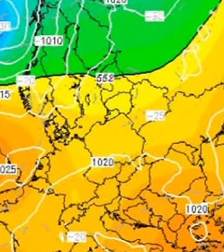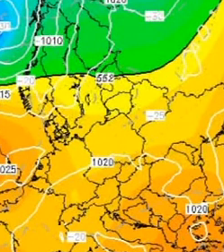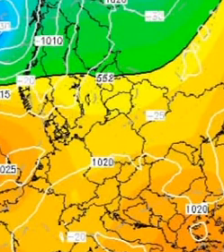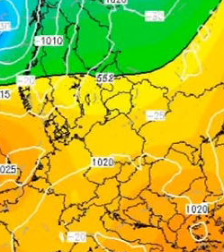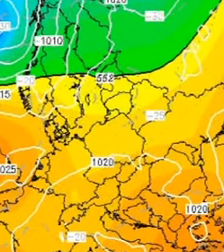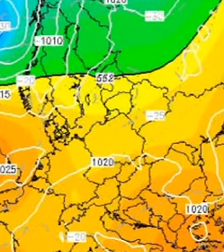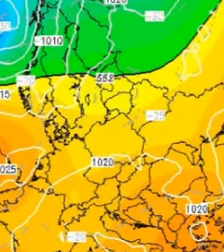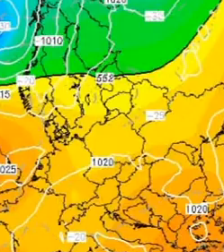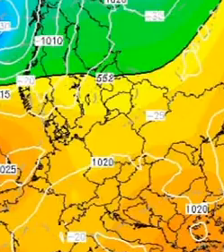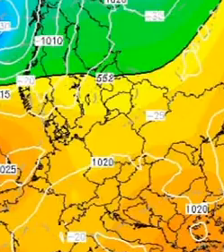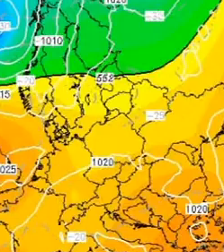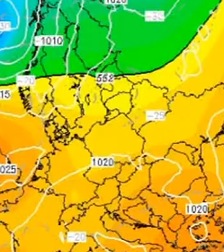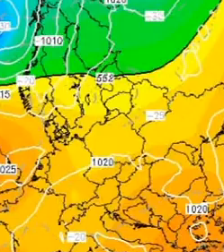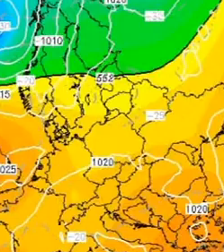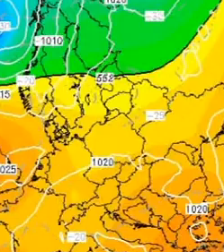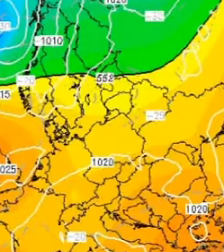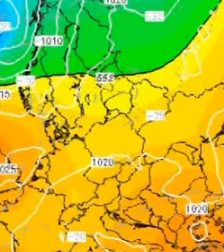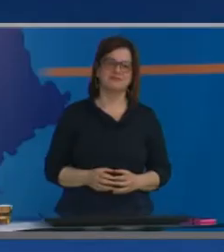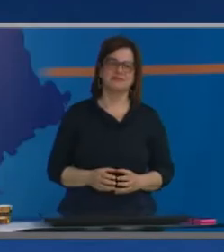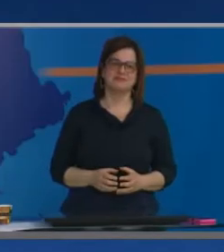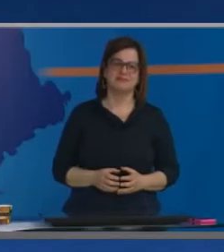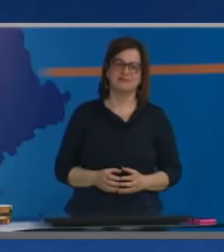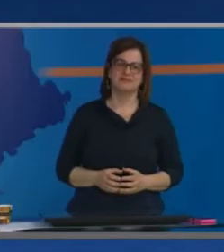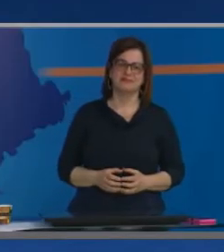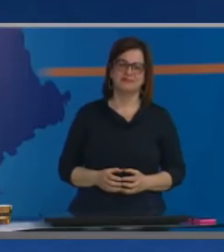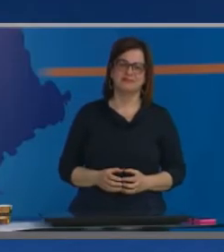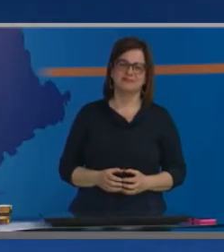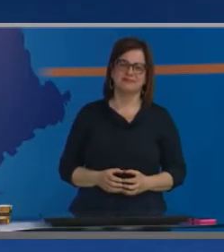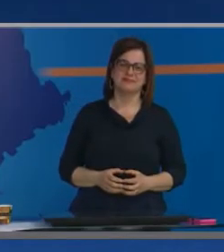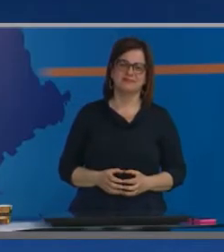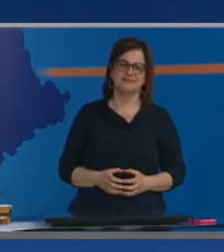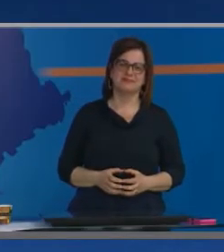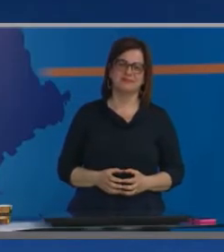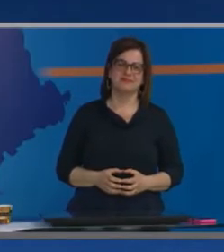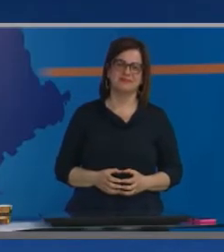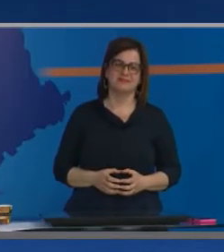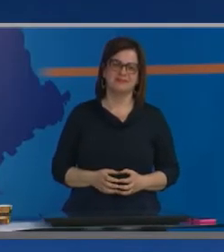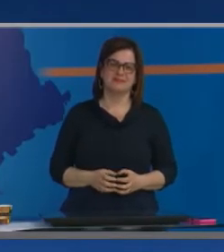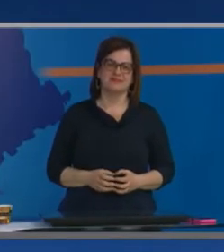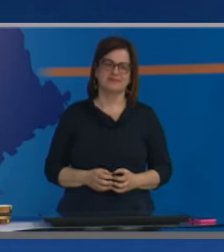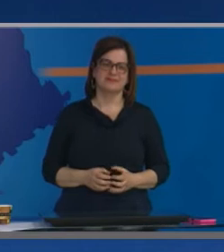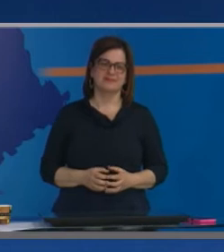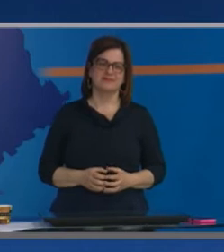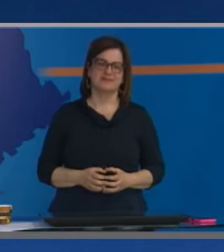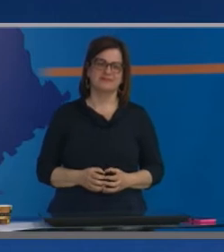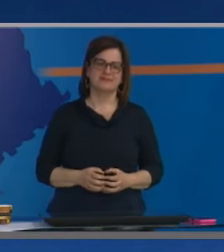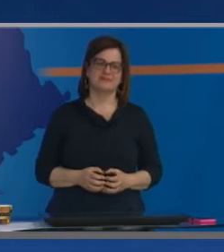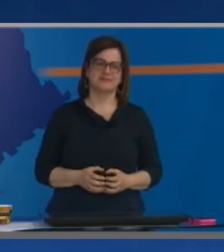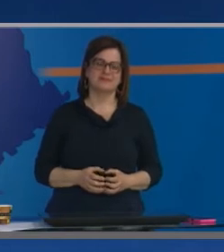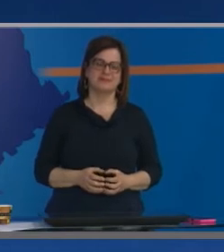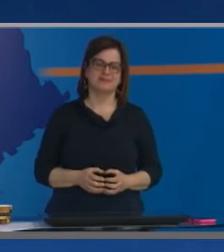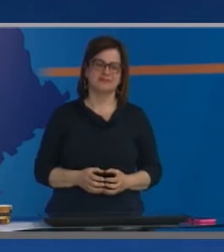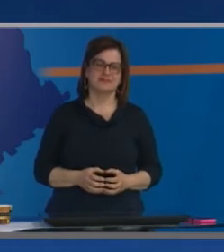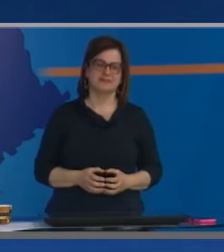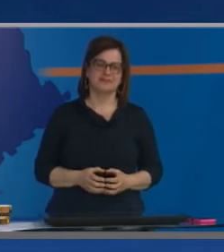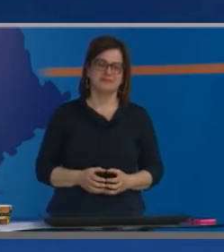lunedì potremo avere qualche annuvolamento pomeridiano, ma ecco, la possibilità che faccia qualche goccia sono veramente